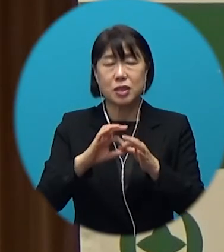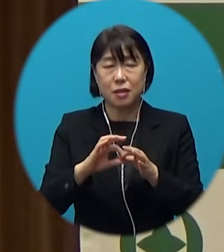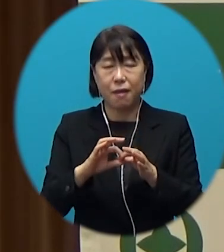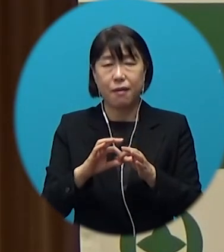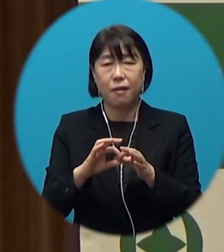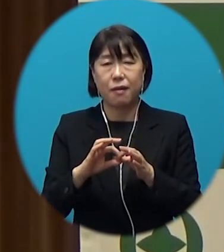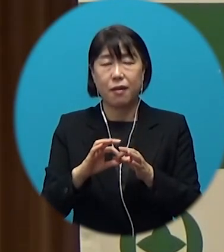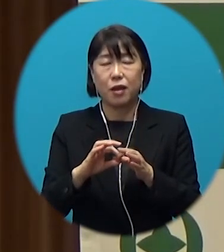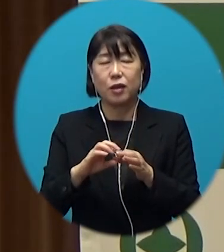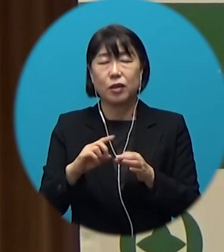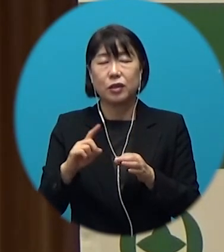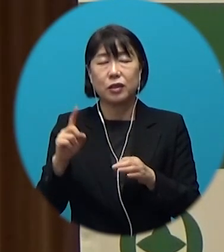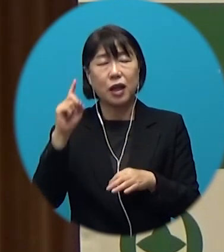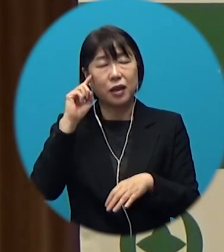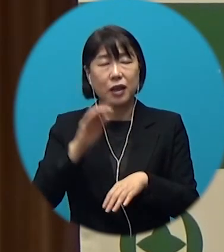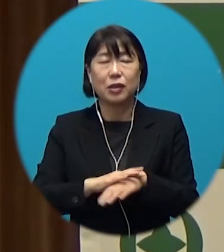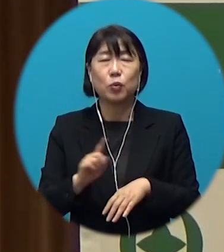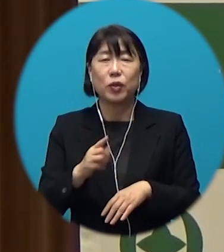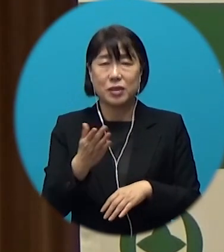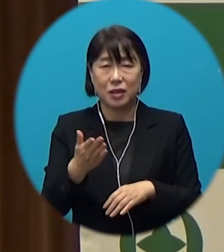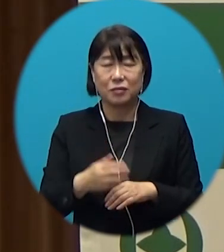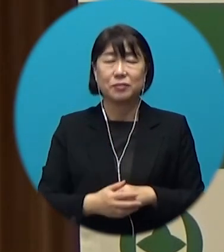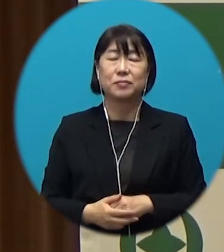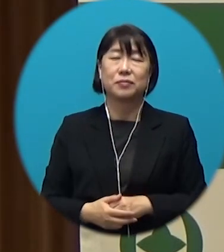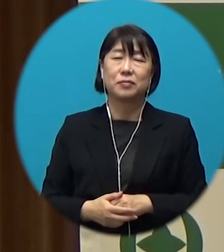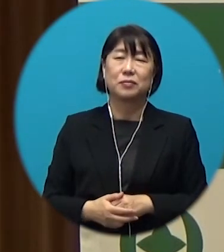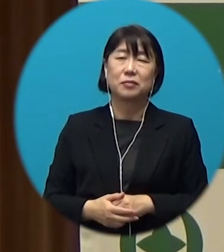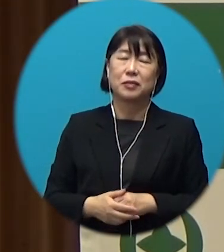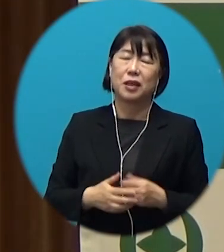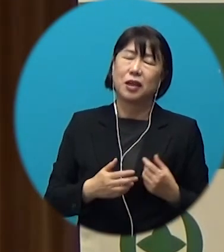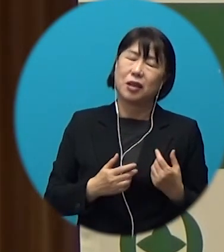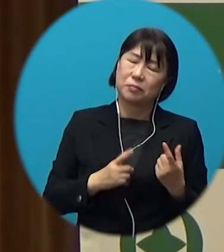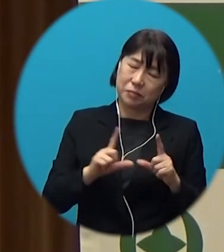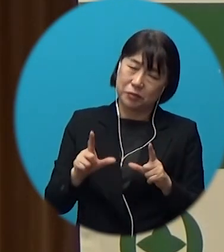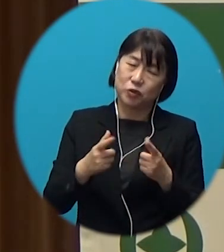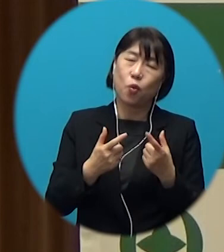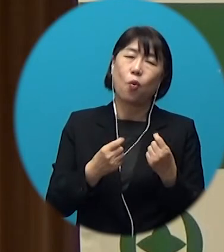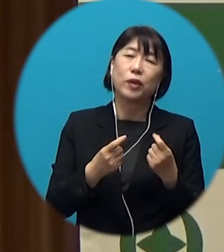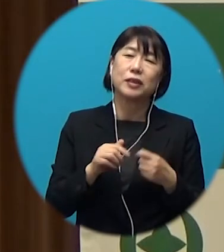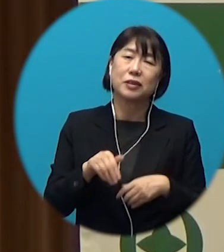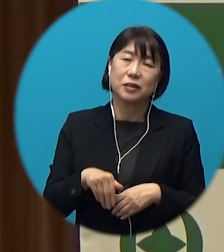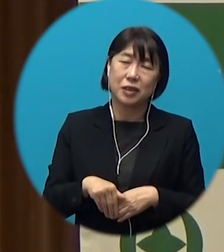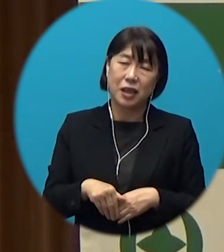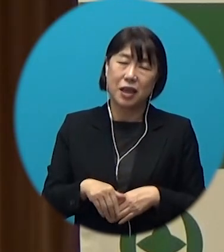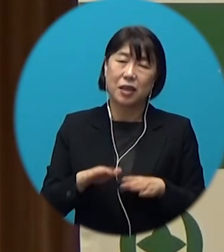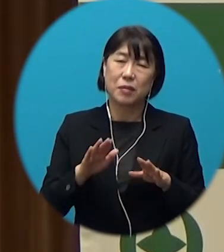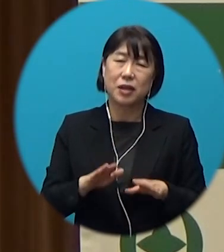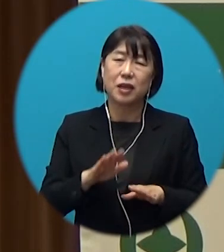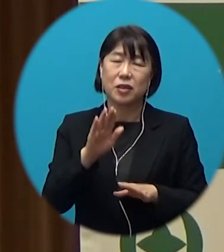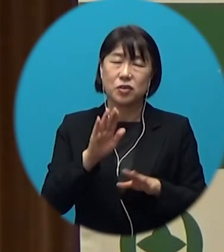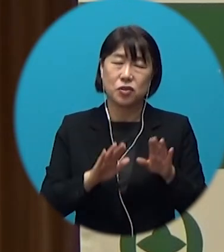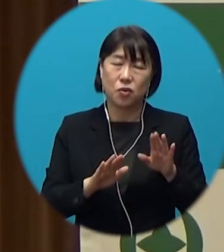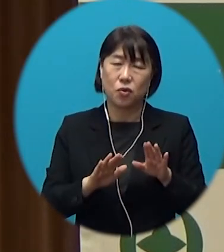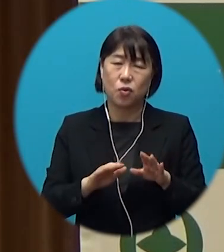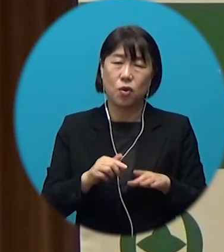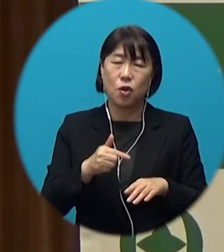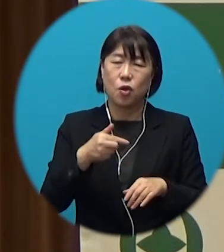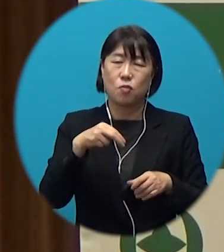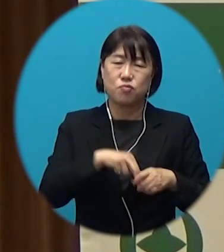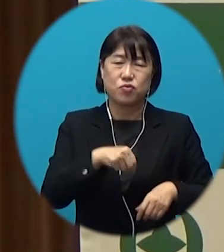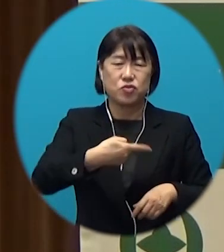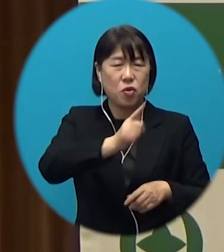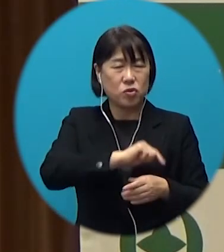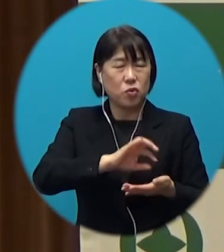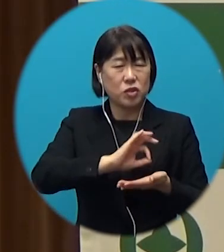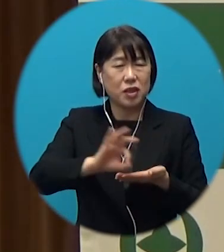人的な見解があれば教えてください。 そうですね、あの、まあ、現状変更をですね、武力で行うということに対しては